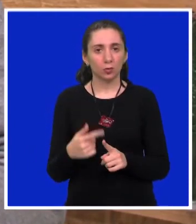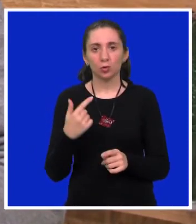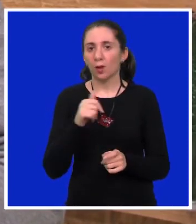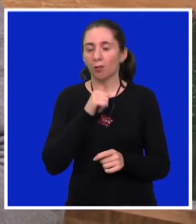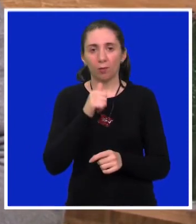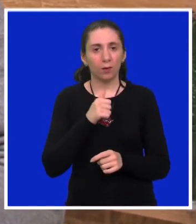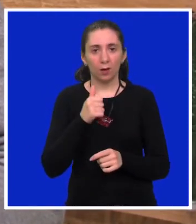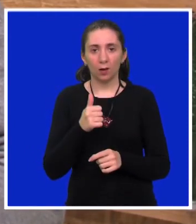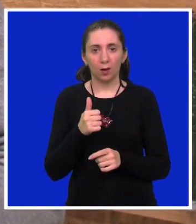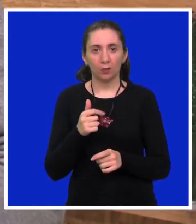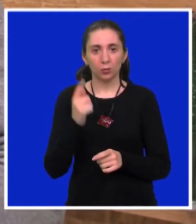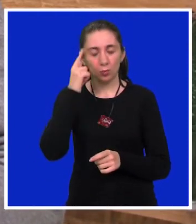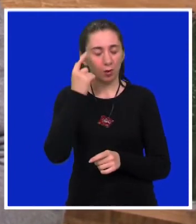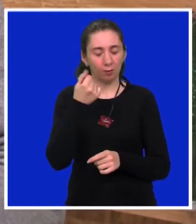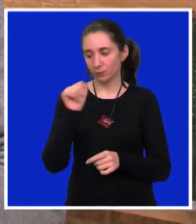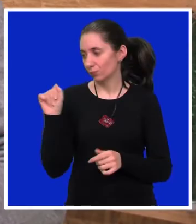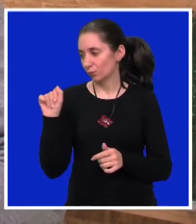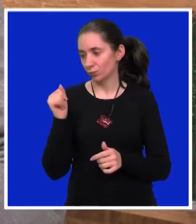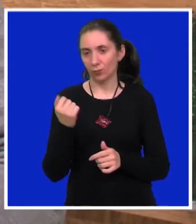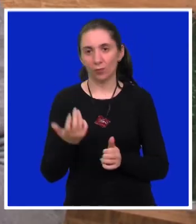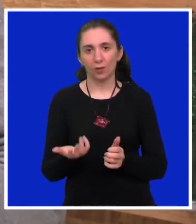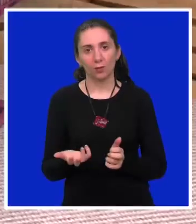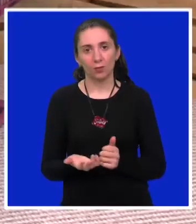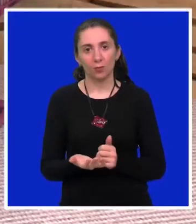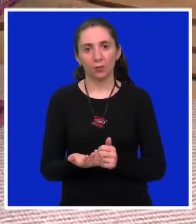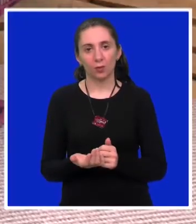činjenica, ne možemo okretati glavu, jeli,